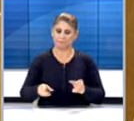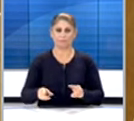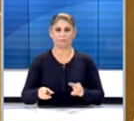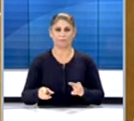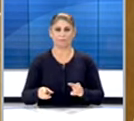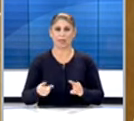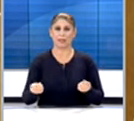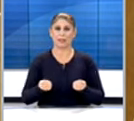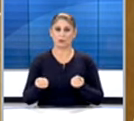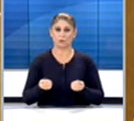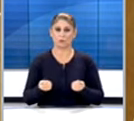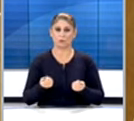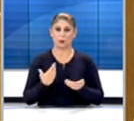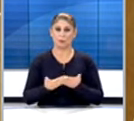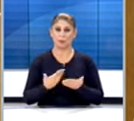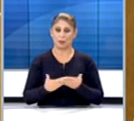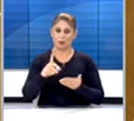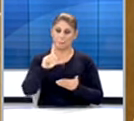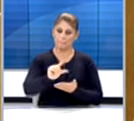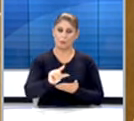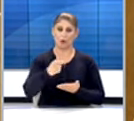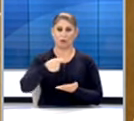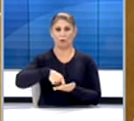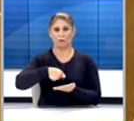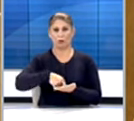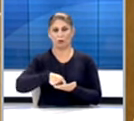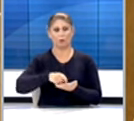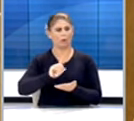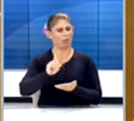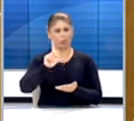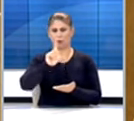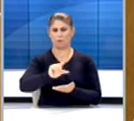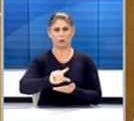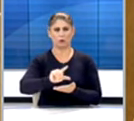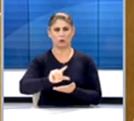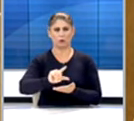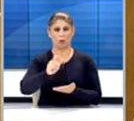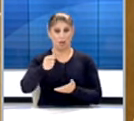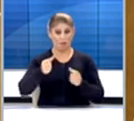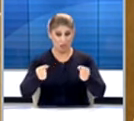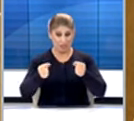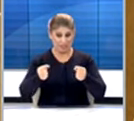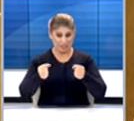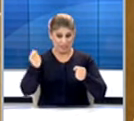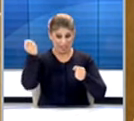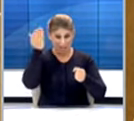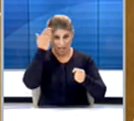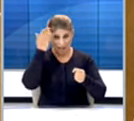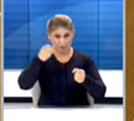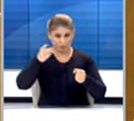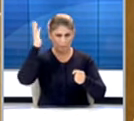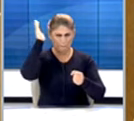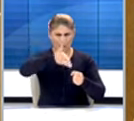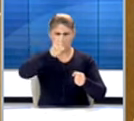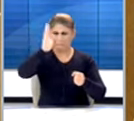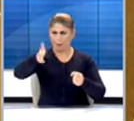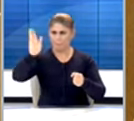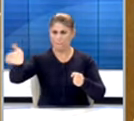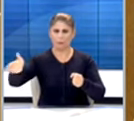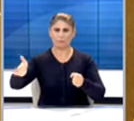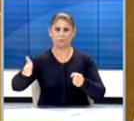να χρησιμοποιούν το επιχείρημα ότι μειώνονται οι φόροι. Οι φόροι δεν μειώνονται. Έχετε αφήσει την κρίση της ακρίβειας να πέσει στα κεφάλια των οικοκυριών και των